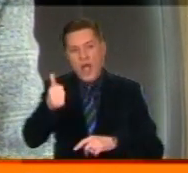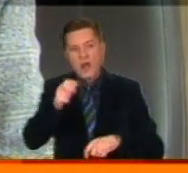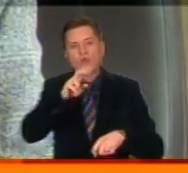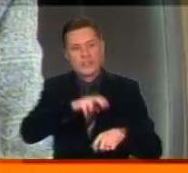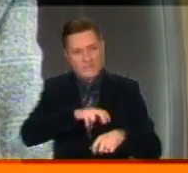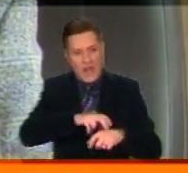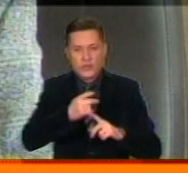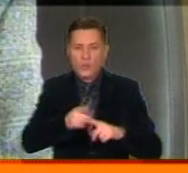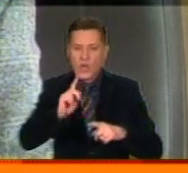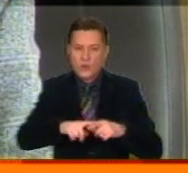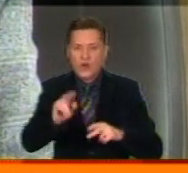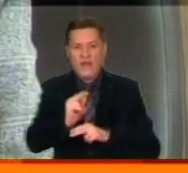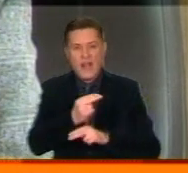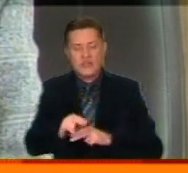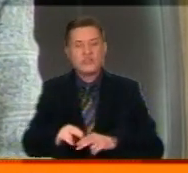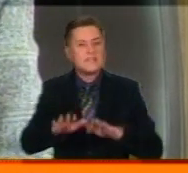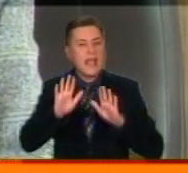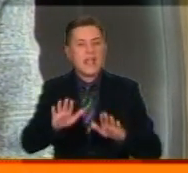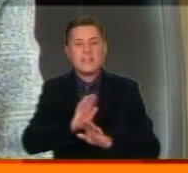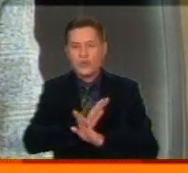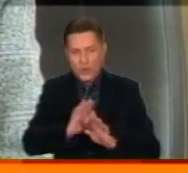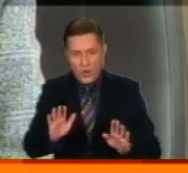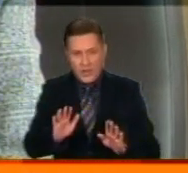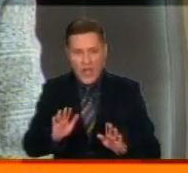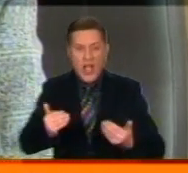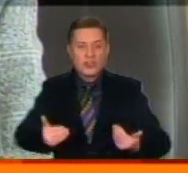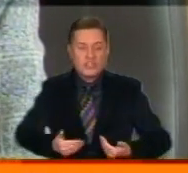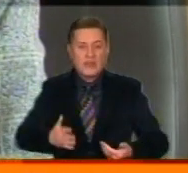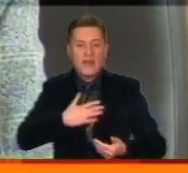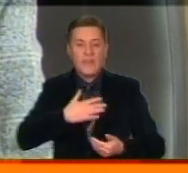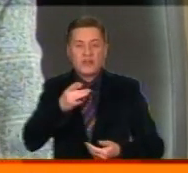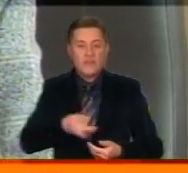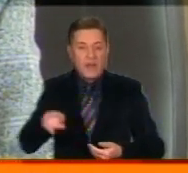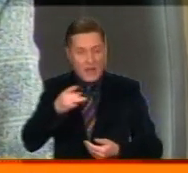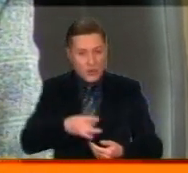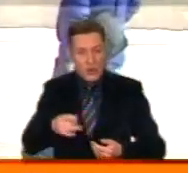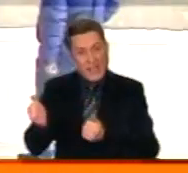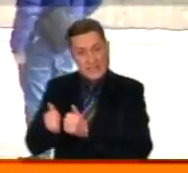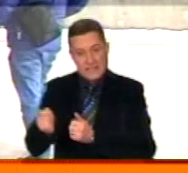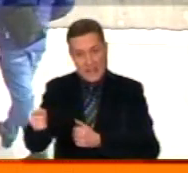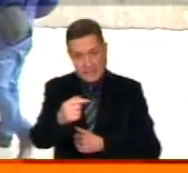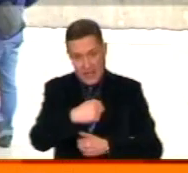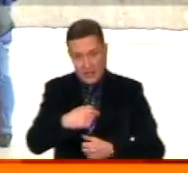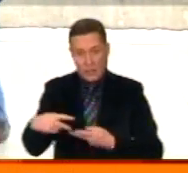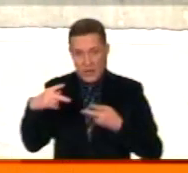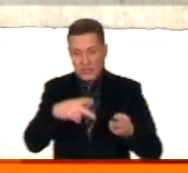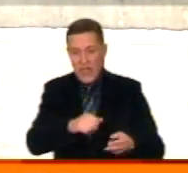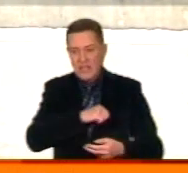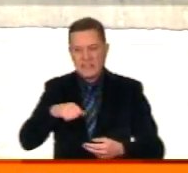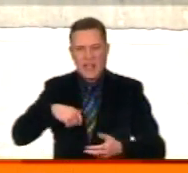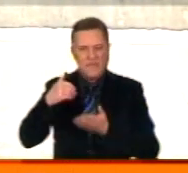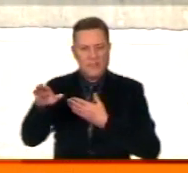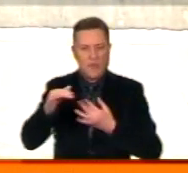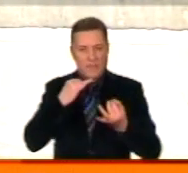и который у которого лечатся не только значит жители нашего района и соседних сам лекар видмо вився з нами